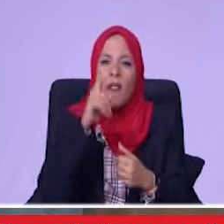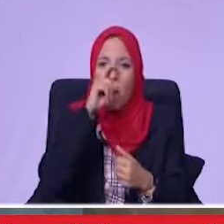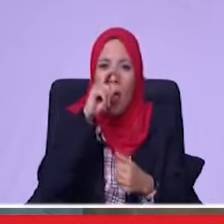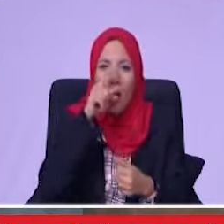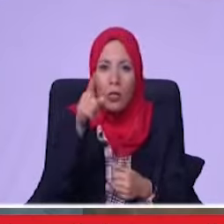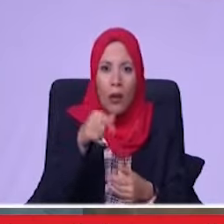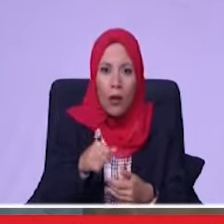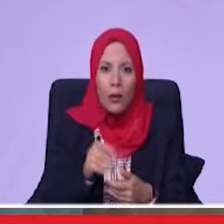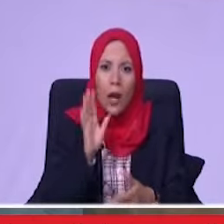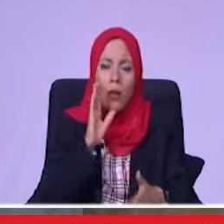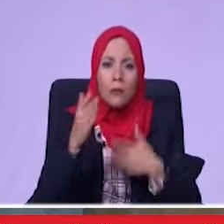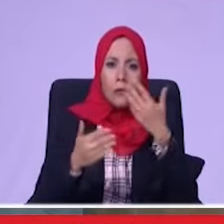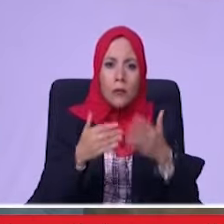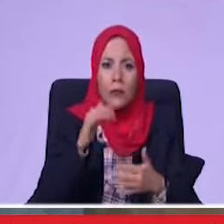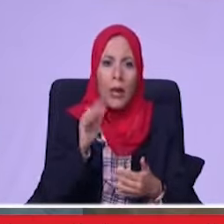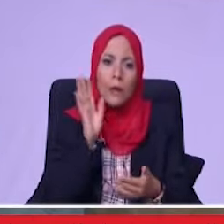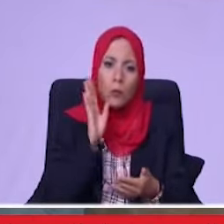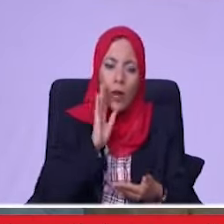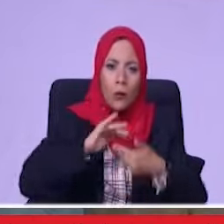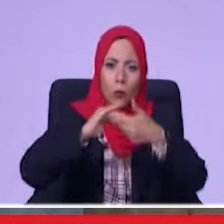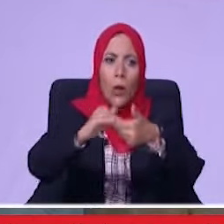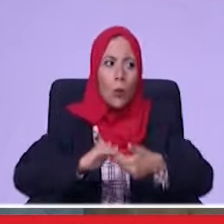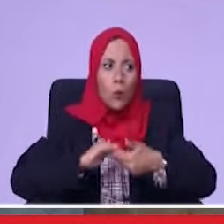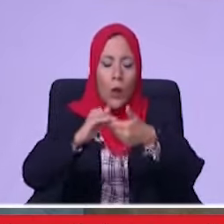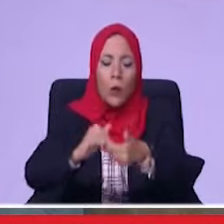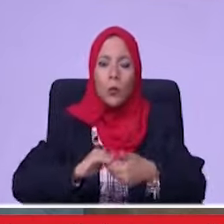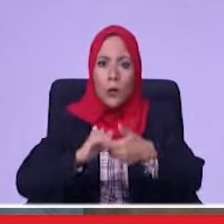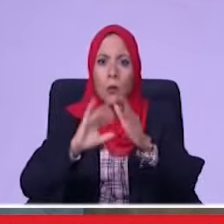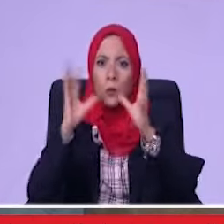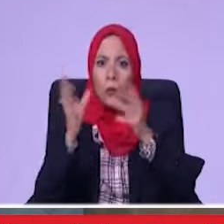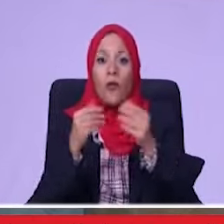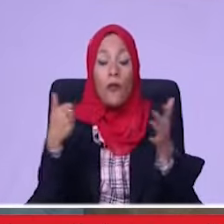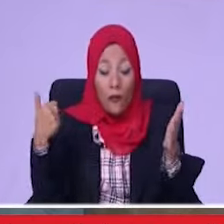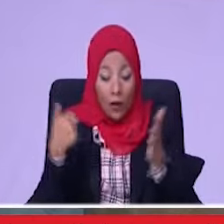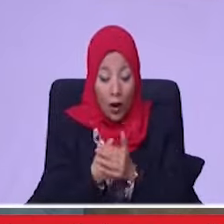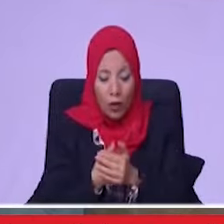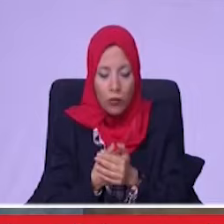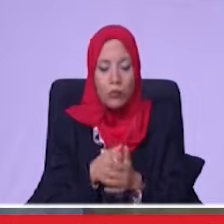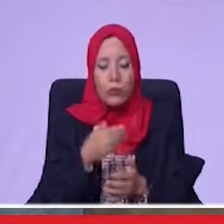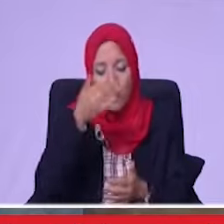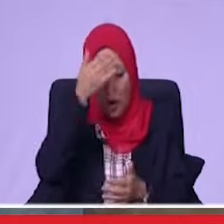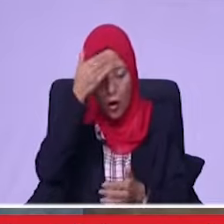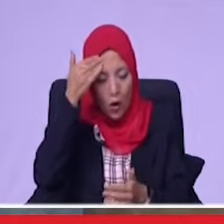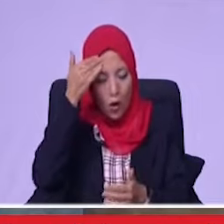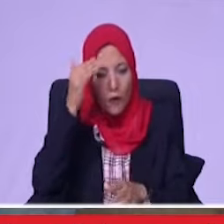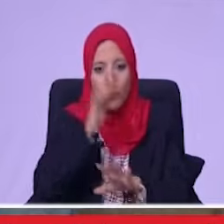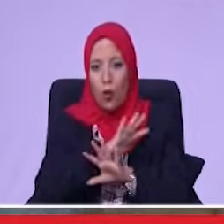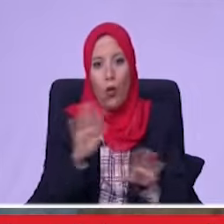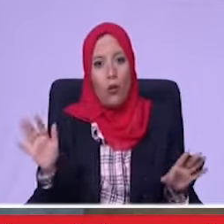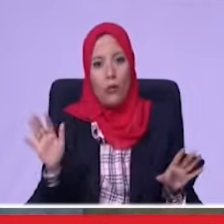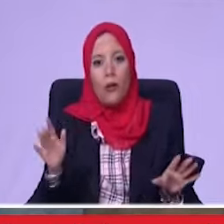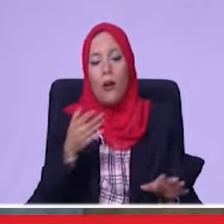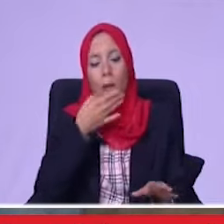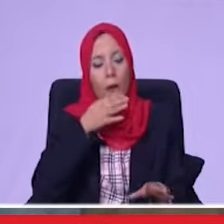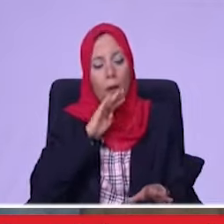معاه ويساعدوه. فقدر يعني ايه يحفظ ويكمل الحفظ يعني الحمد